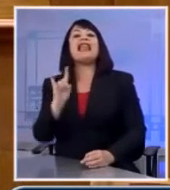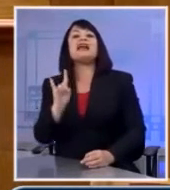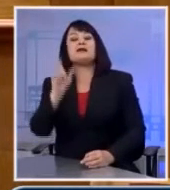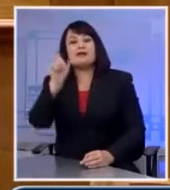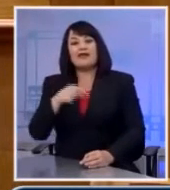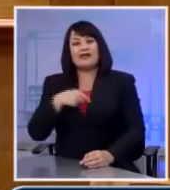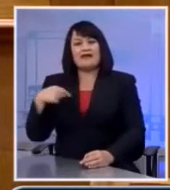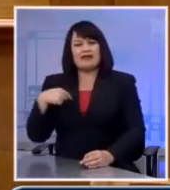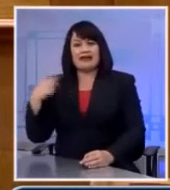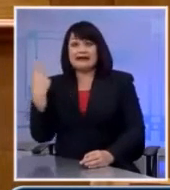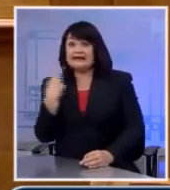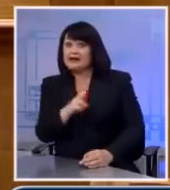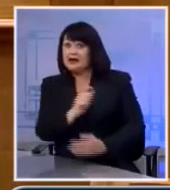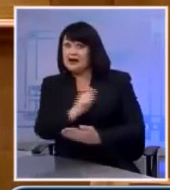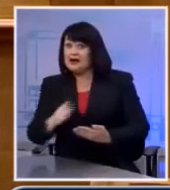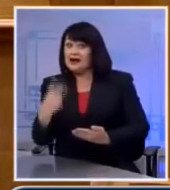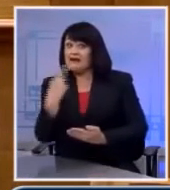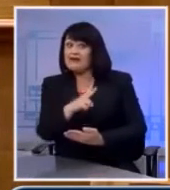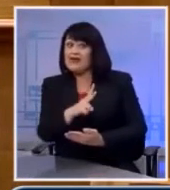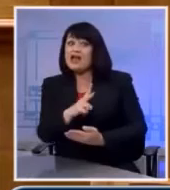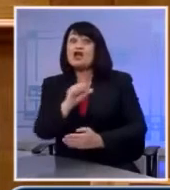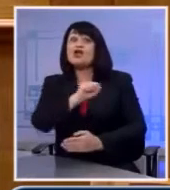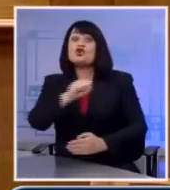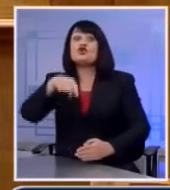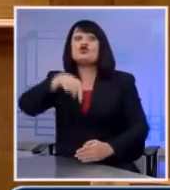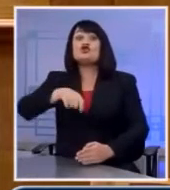του ιδιαίτερου γραφείου του κυρίου Στουρνάρα,